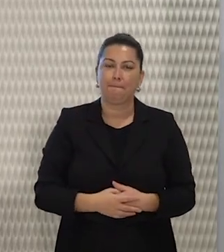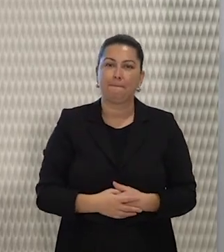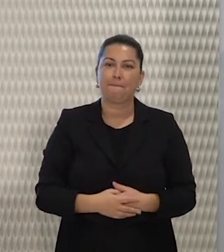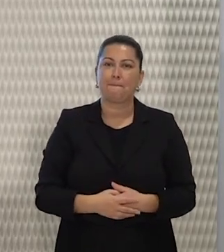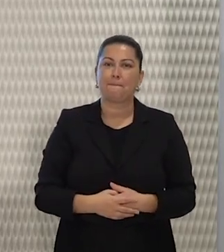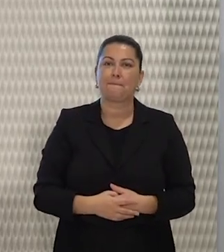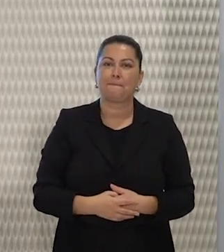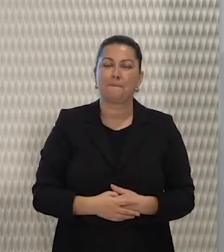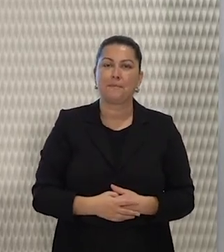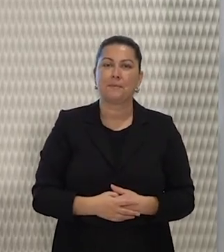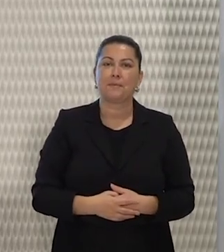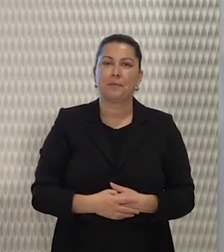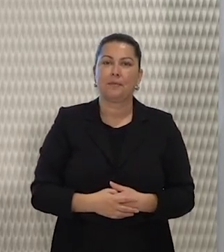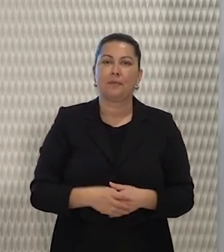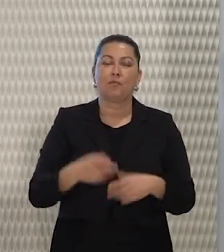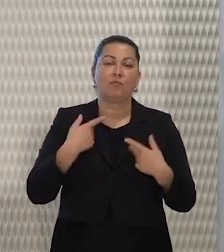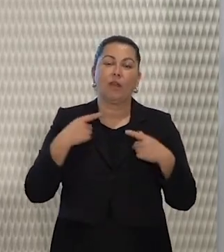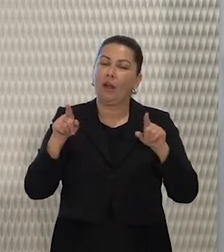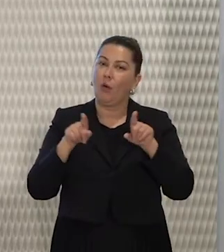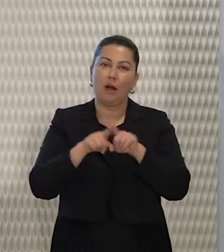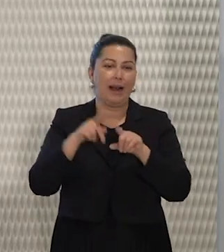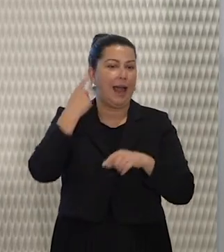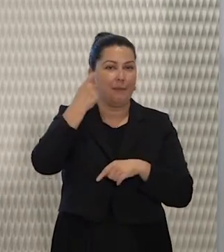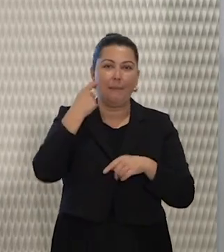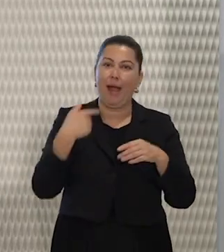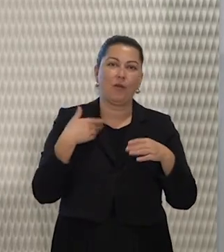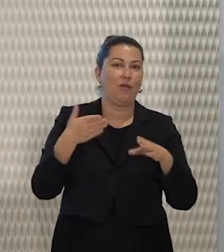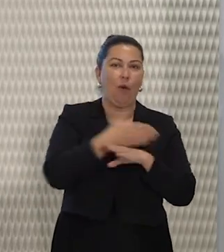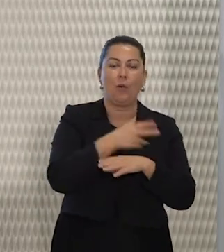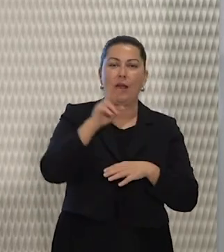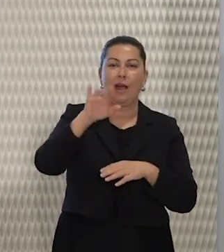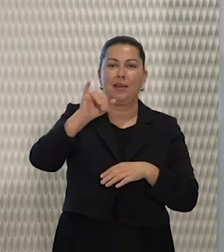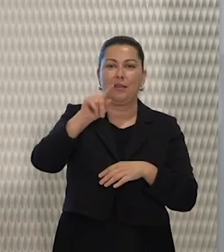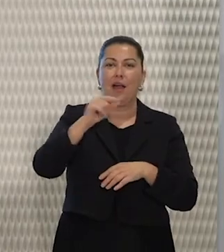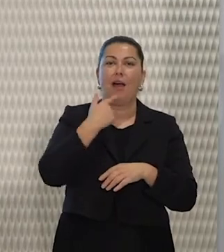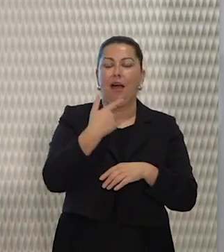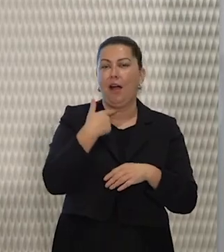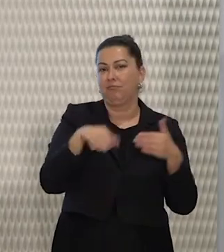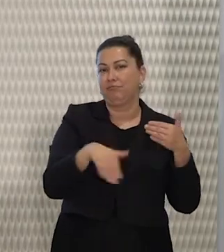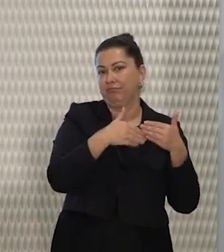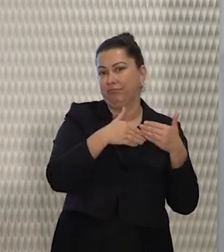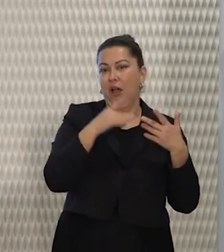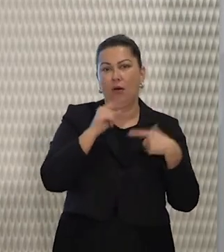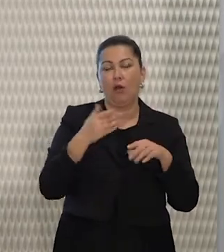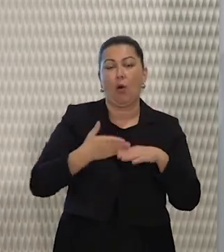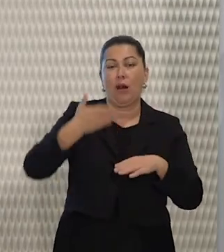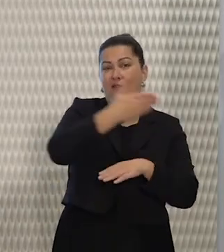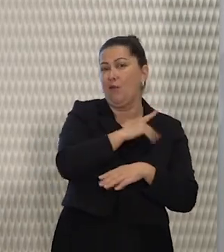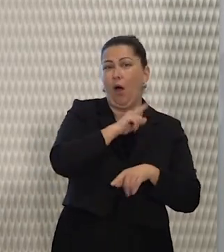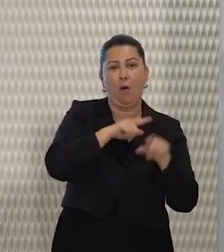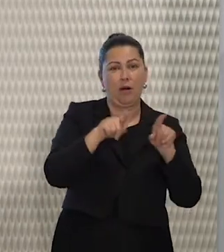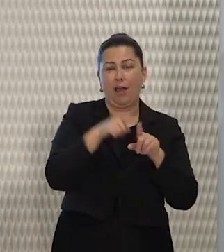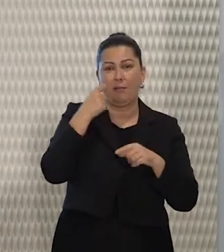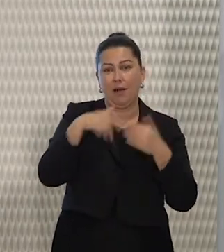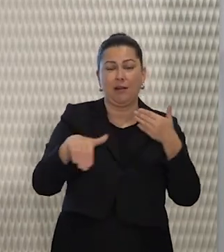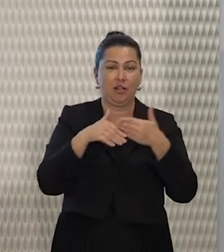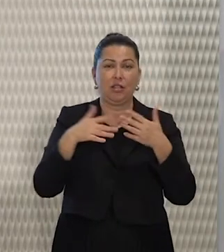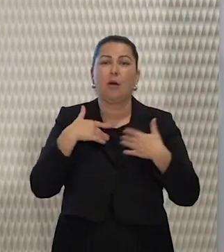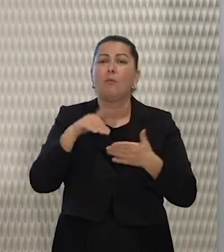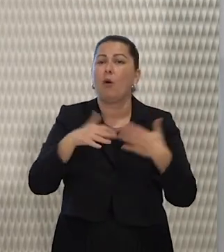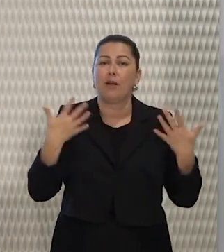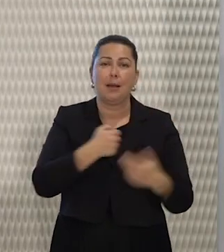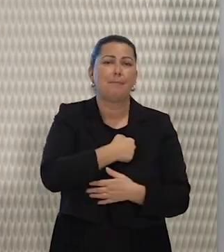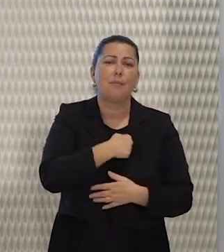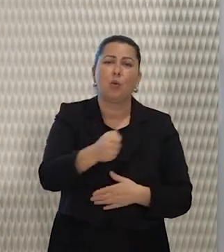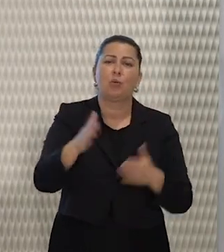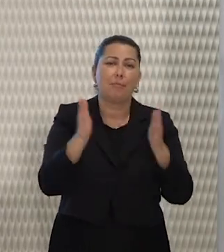umzusetzen? Also ich kann mich nur anschließen, der Ritter, es braucht nicht viel und ich kann mir nur unseren Vorredner anschließen. Es braucht eigentlich nur ein bisschen Mut. Also